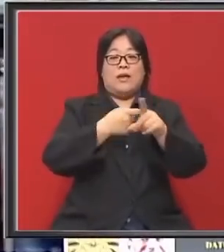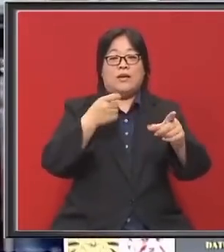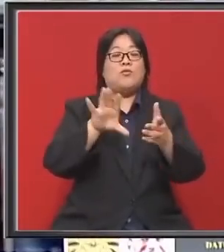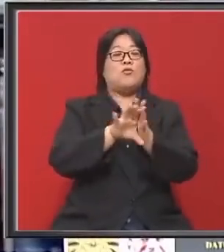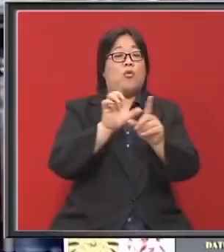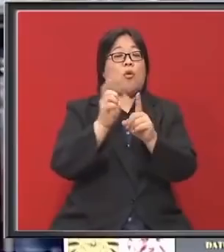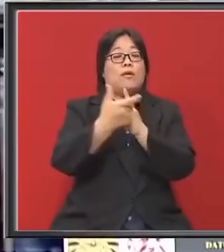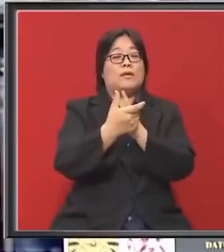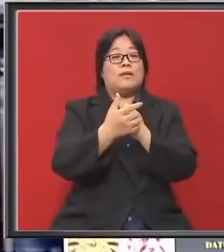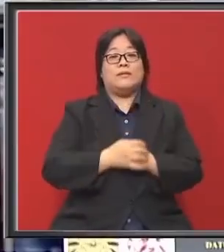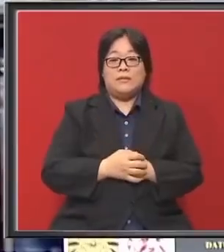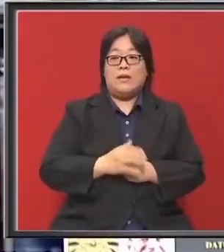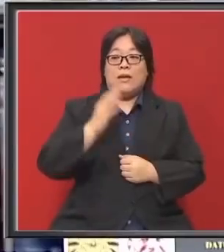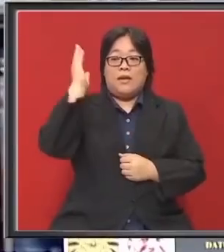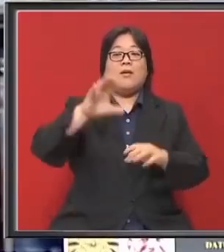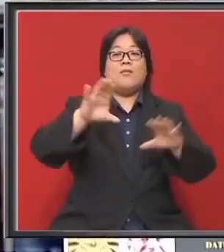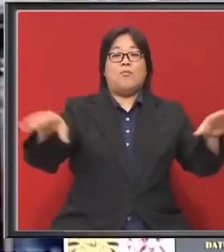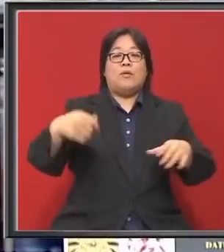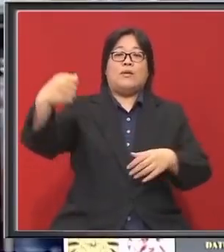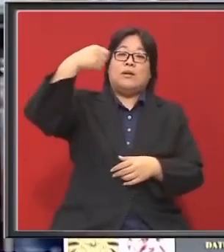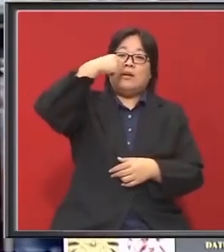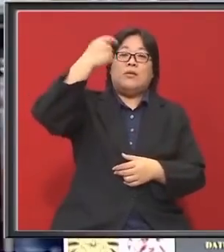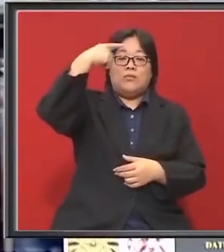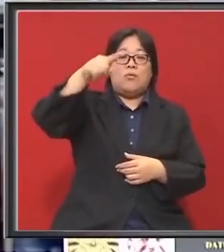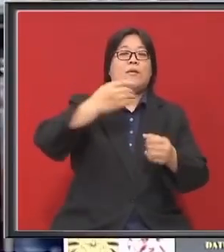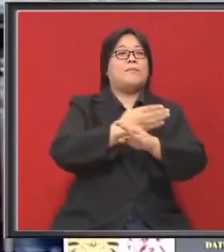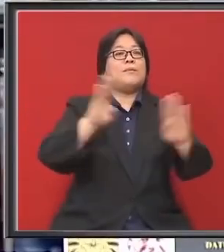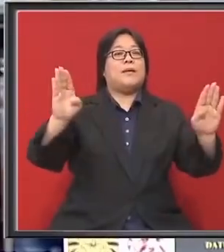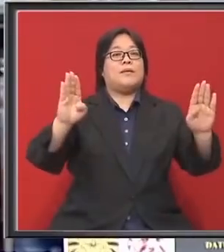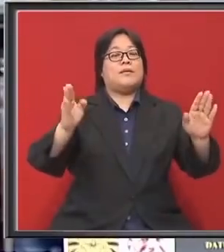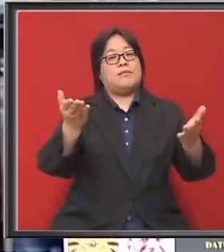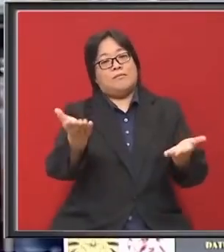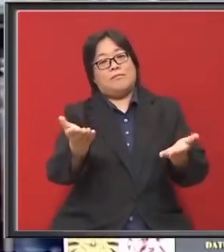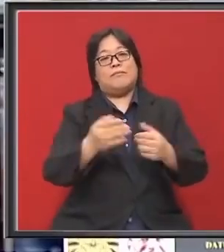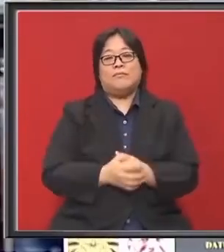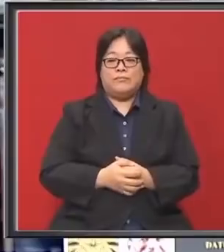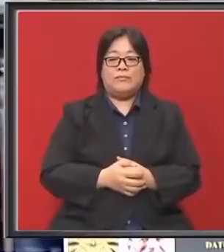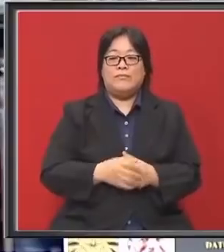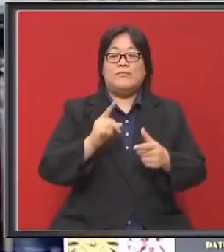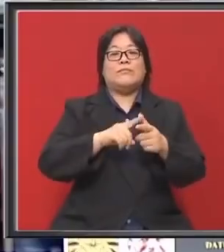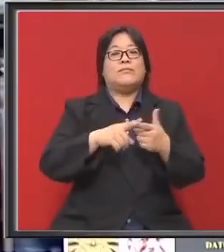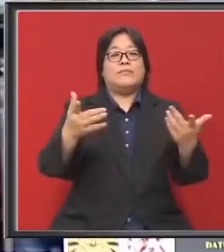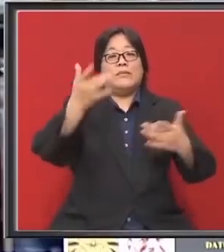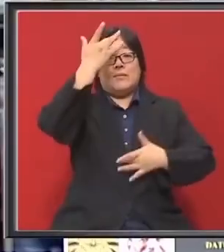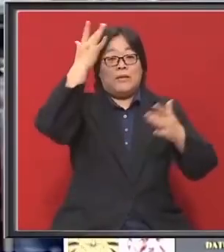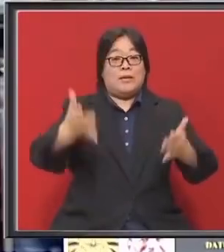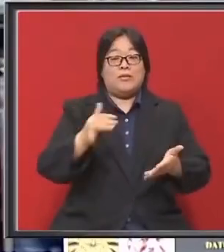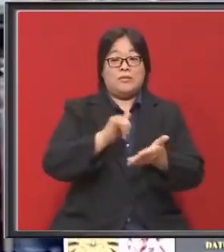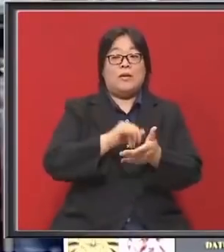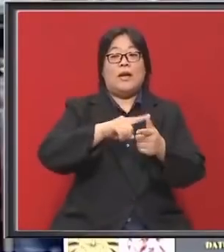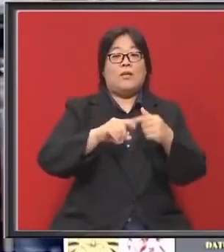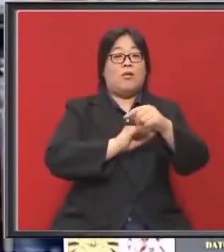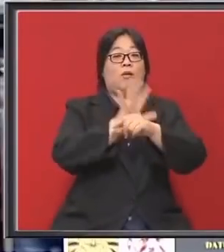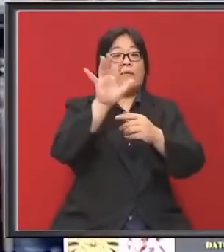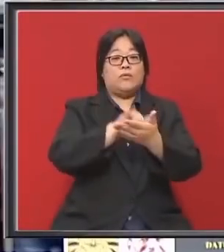corentin contohnya kita akan menjalani suap ke lagi untuk membebaskan grow atau up Shake itu ataupun